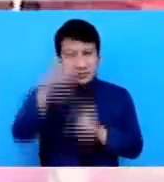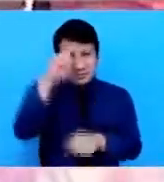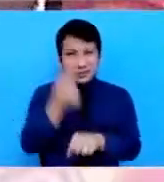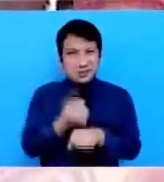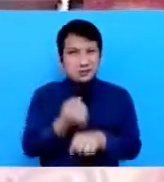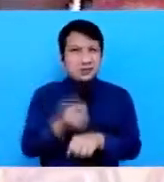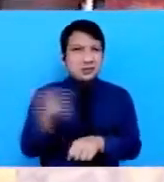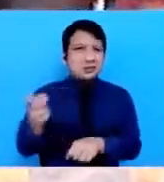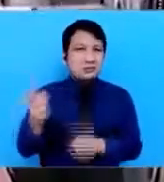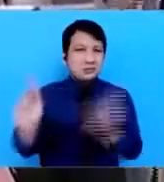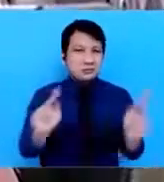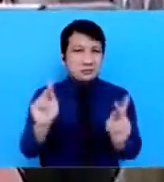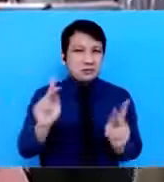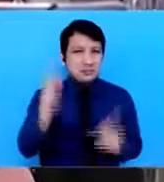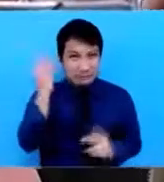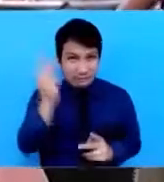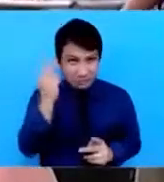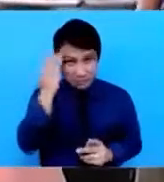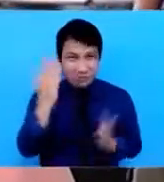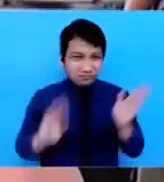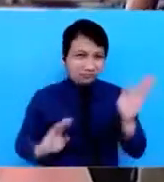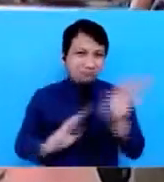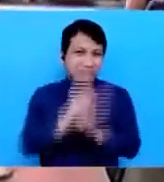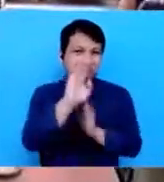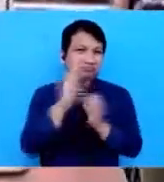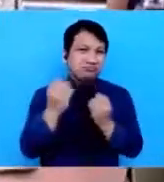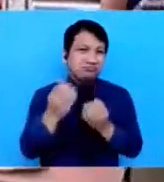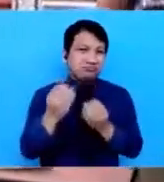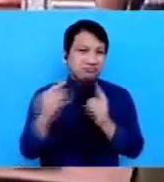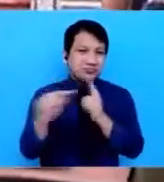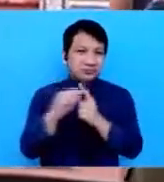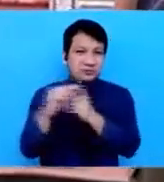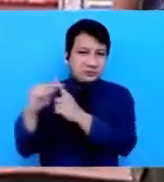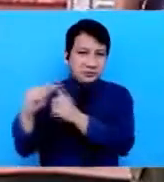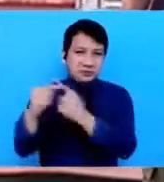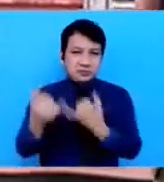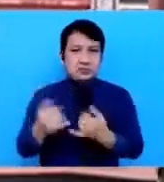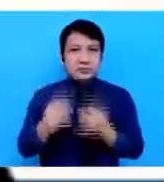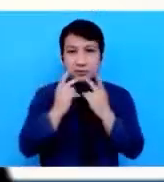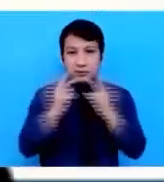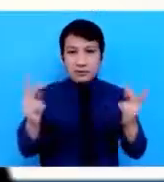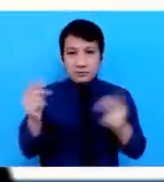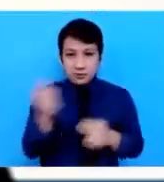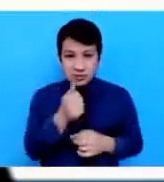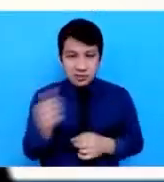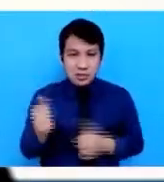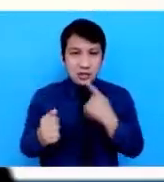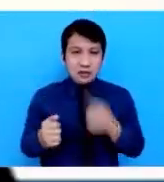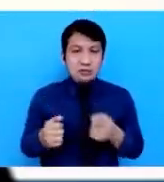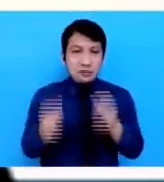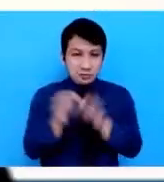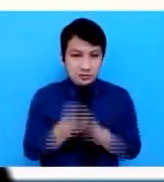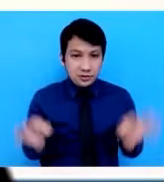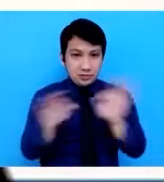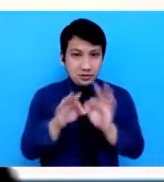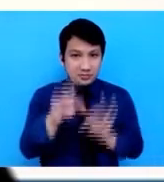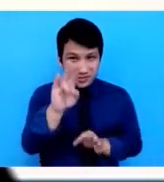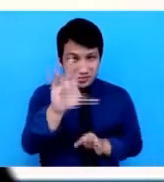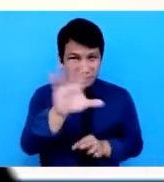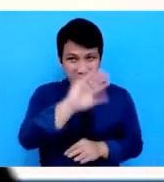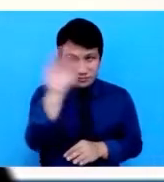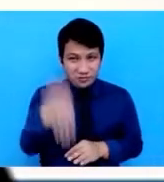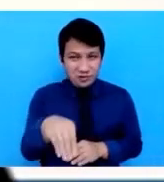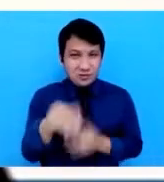tao ang sanhi ng muling pagsipa ng mga kaso. Sa mga public transportations, instead na 75% lang dapat